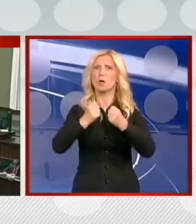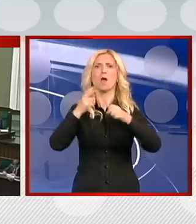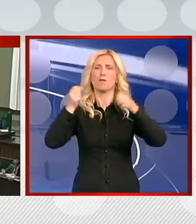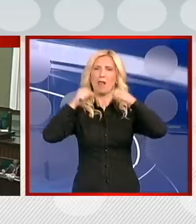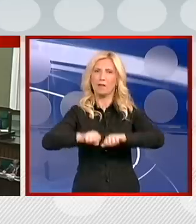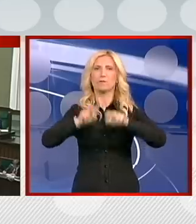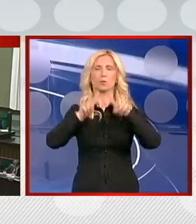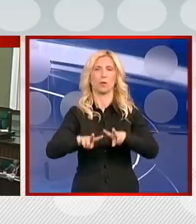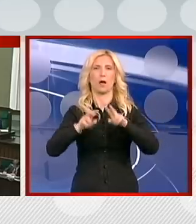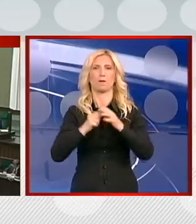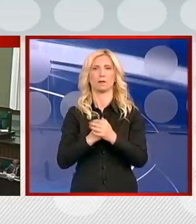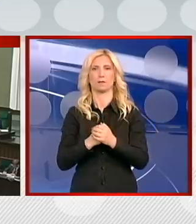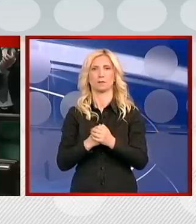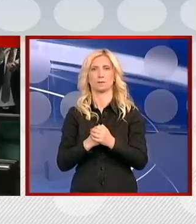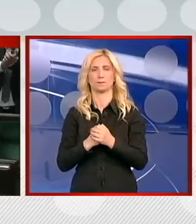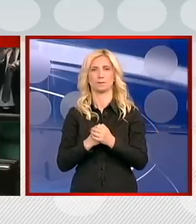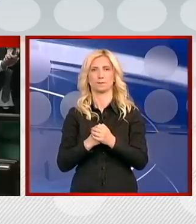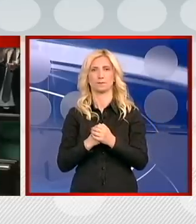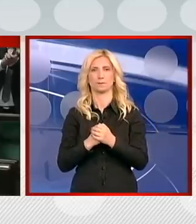vladavinu prava.